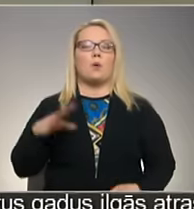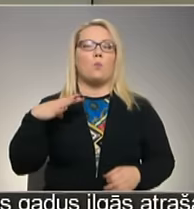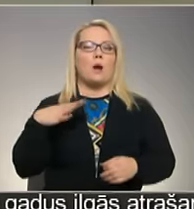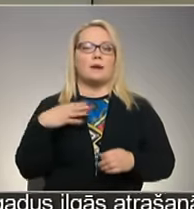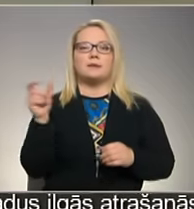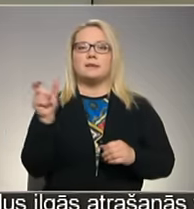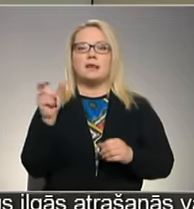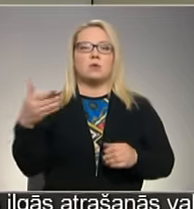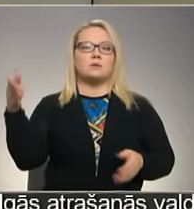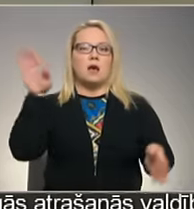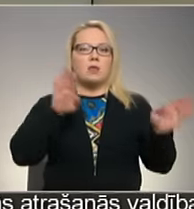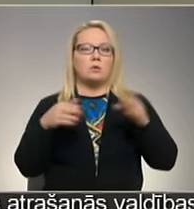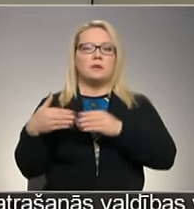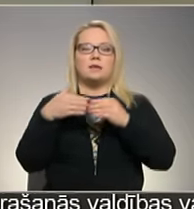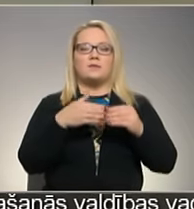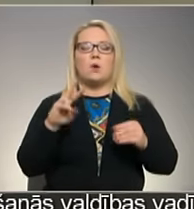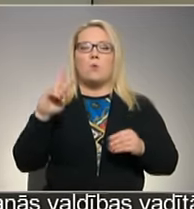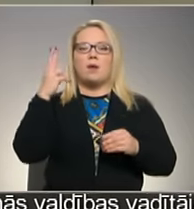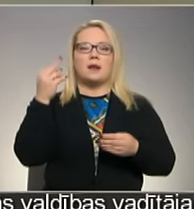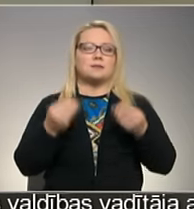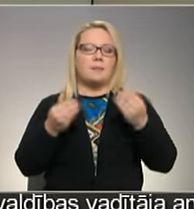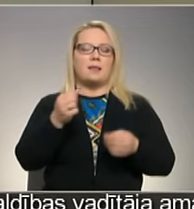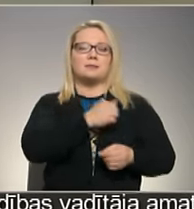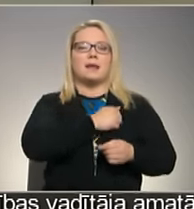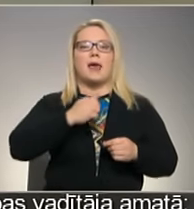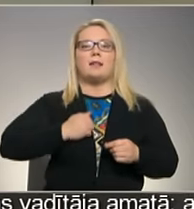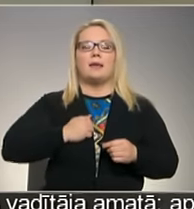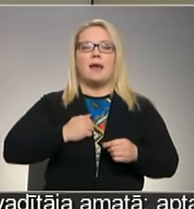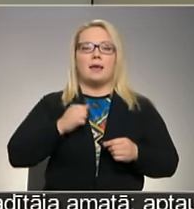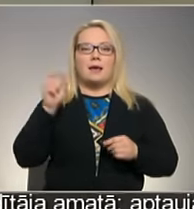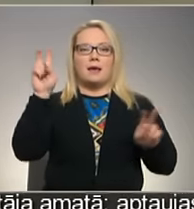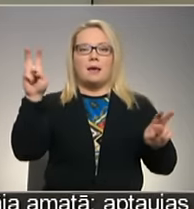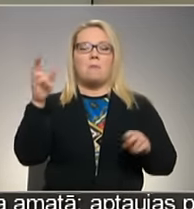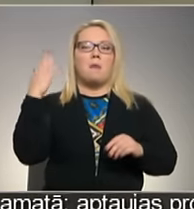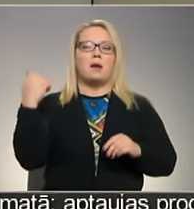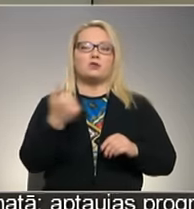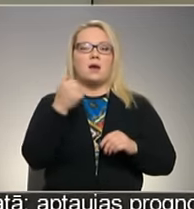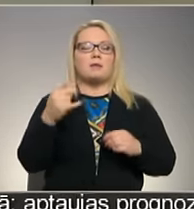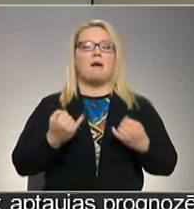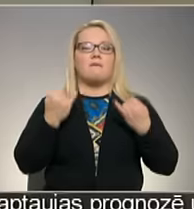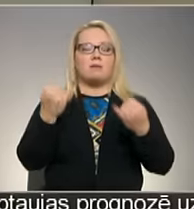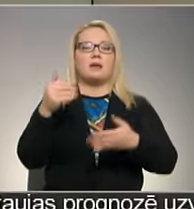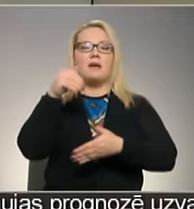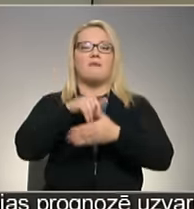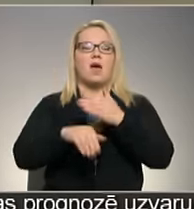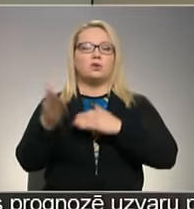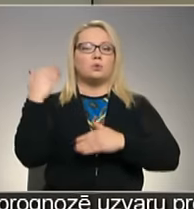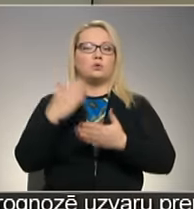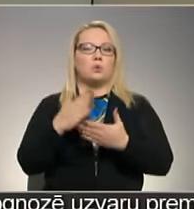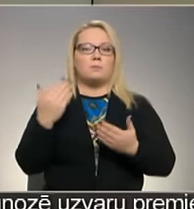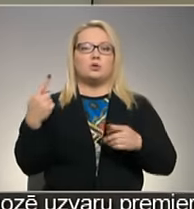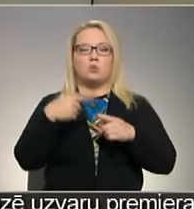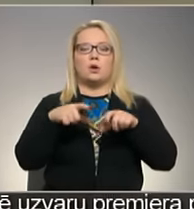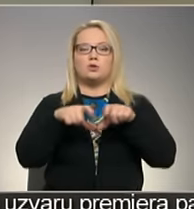Ogres zilajos kalnos aizvadīta jau otrā spēle Strēlnieki. Pagājušajā gadā tā bija veltīta vēstures notikumiem, bet šoreiz